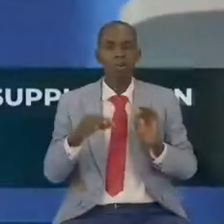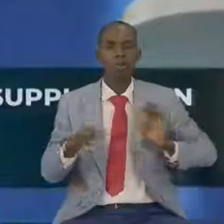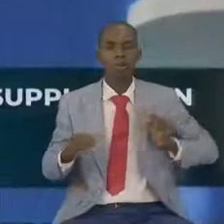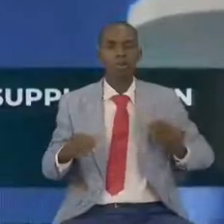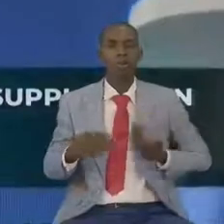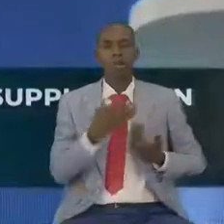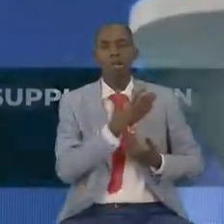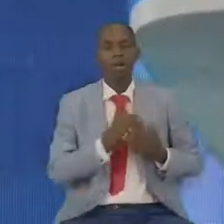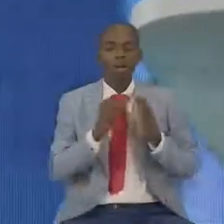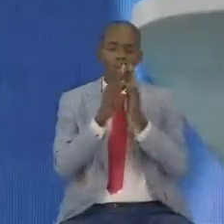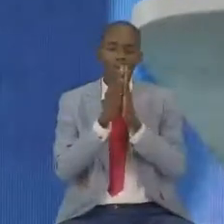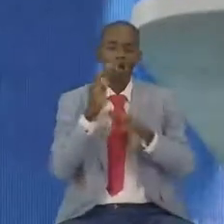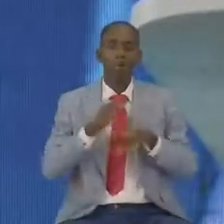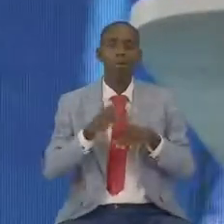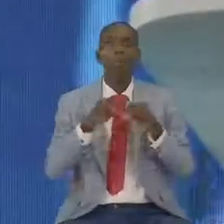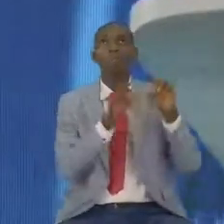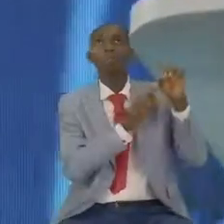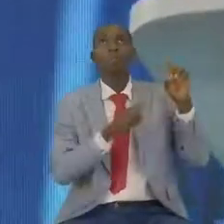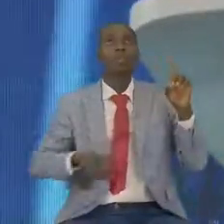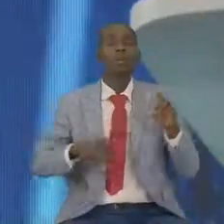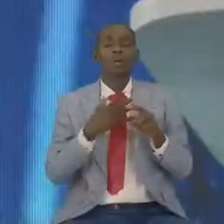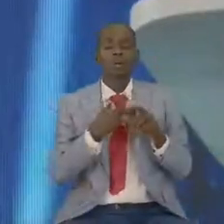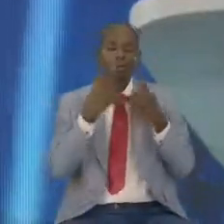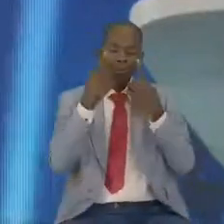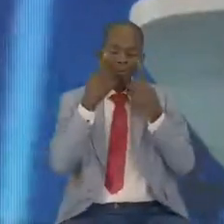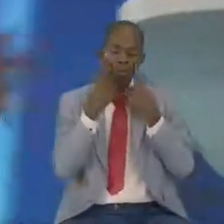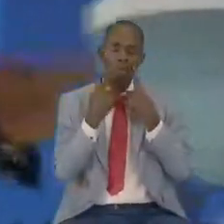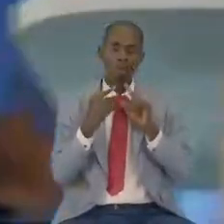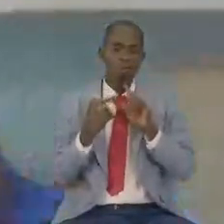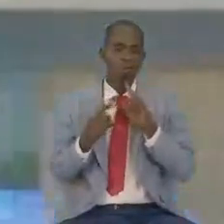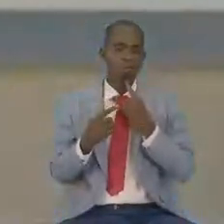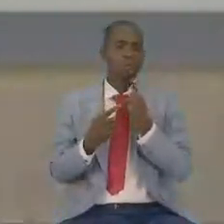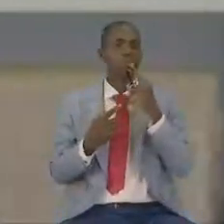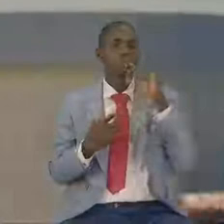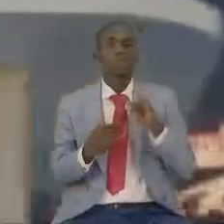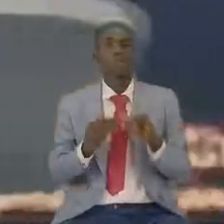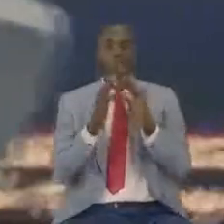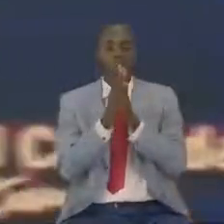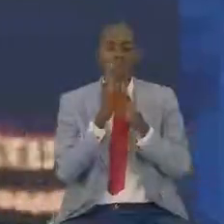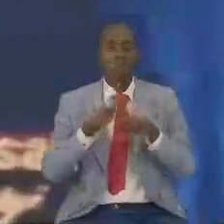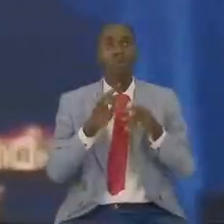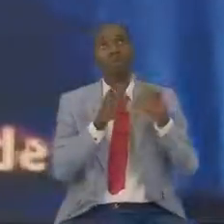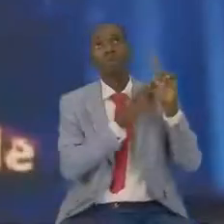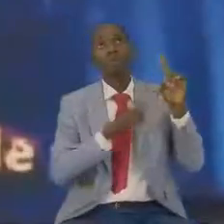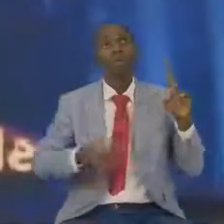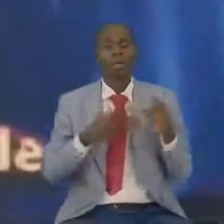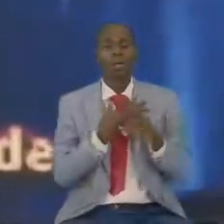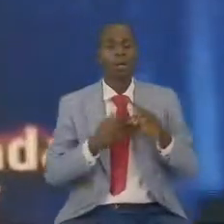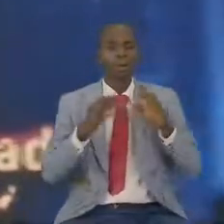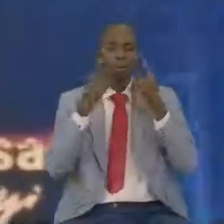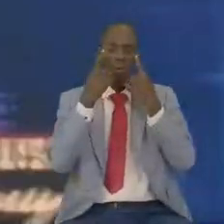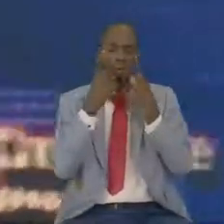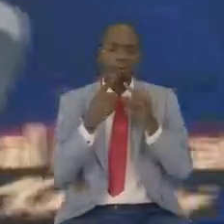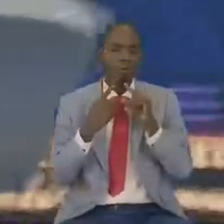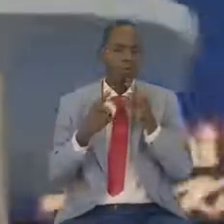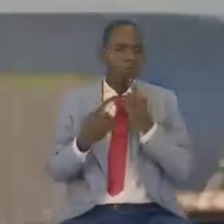pria l'Éternel et versa des pleurs, versa des pleurs. Elle pria l'Éternel, versa des